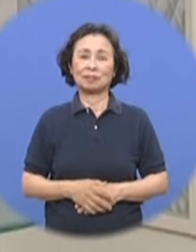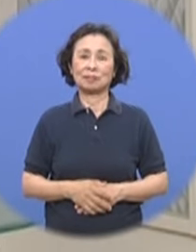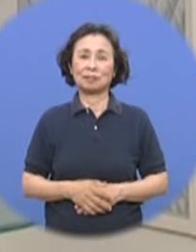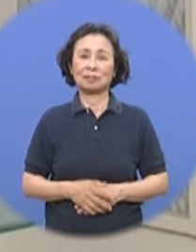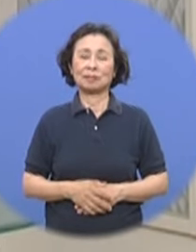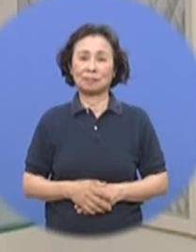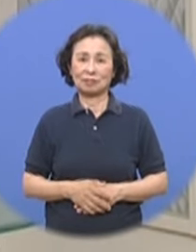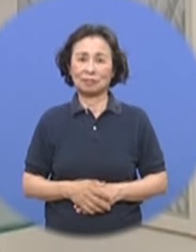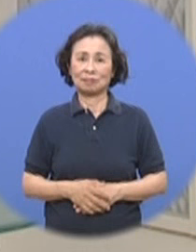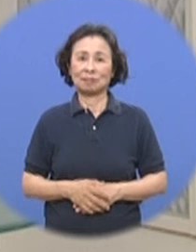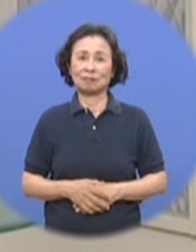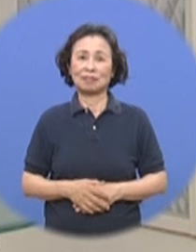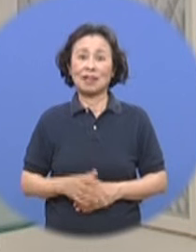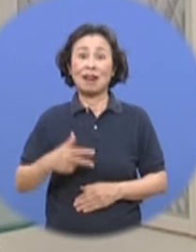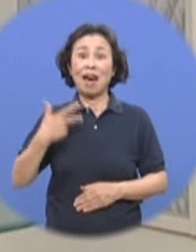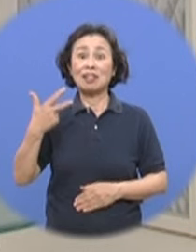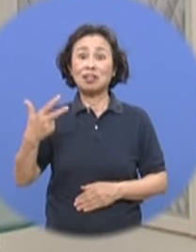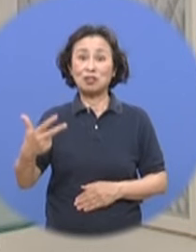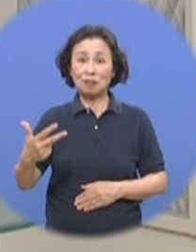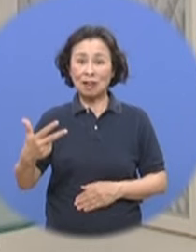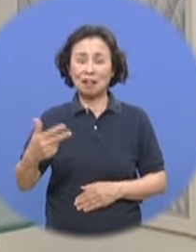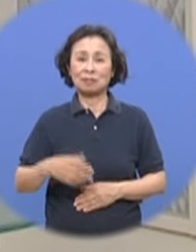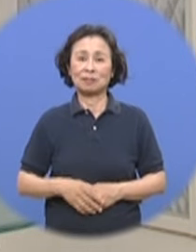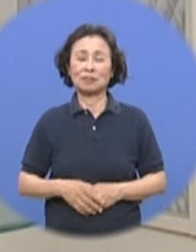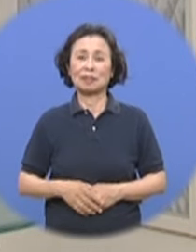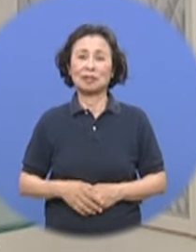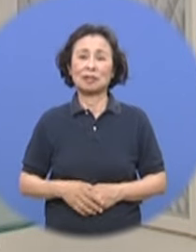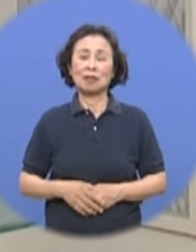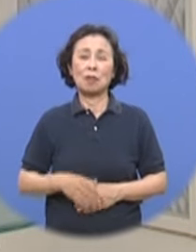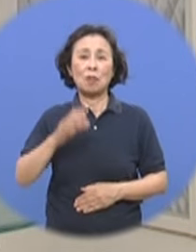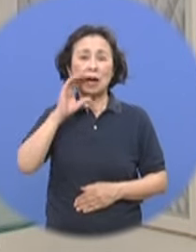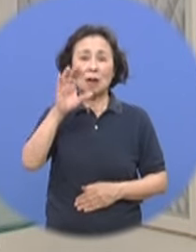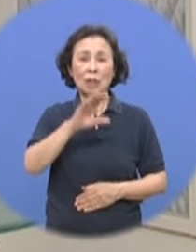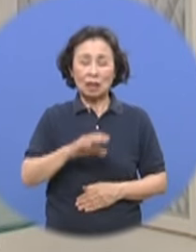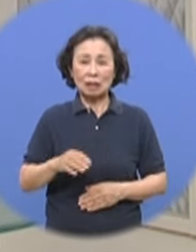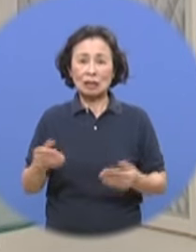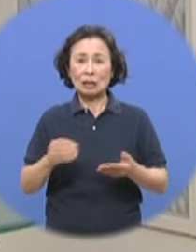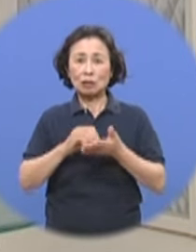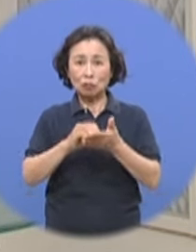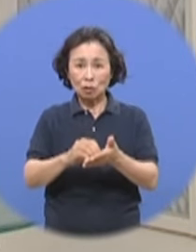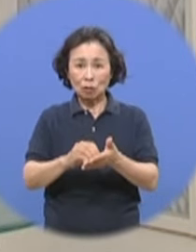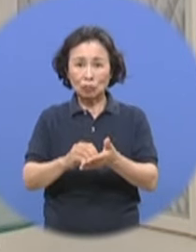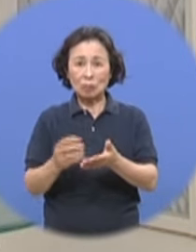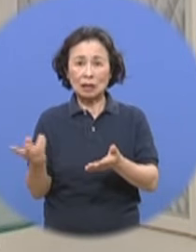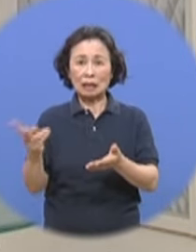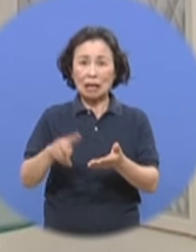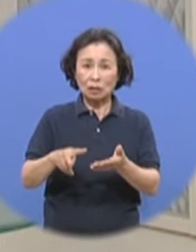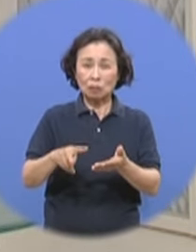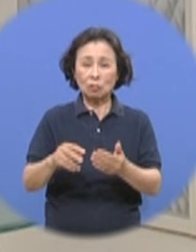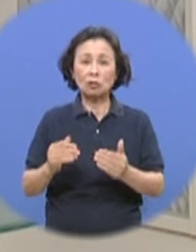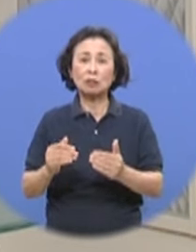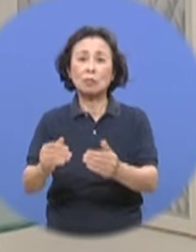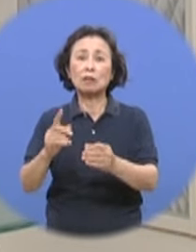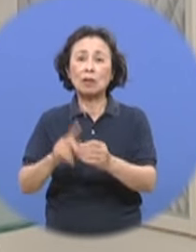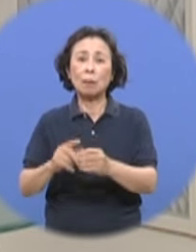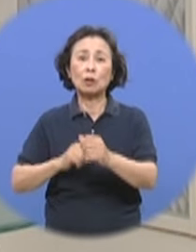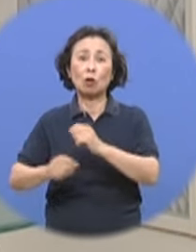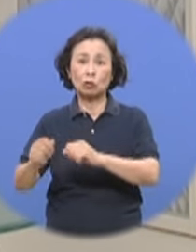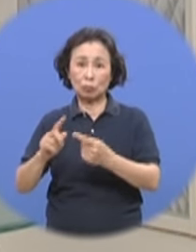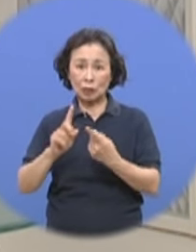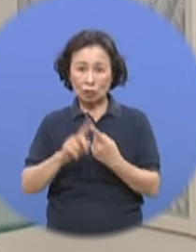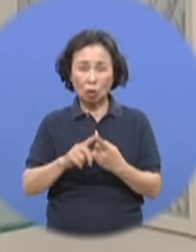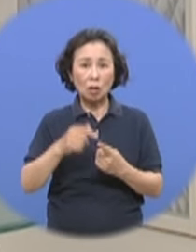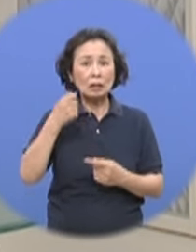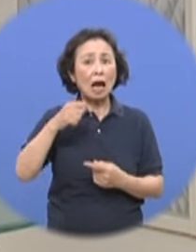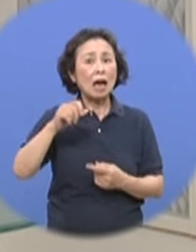紀伊国21、来週は県内への就職や転職を促進するための取り組みと、南紀エリア